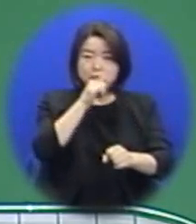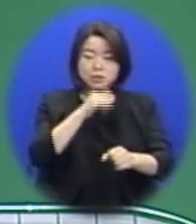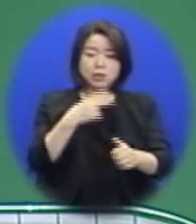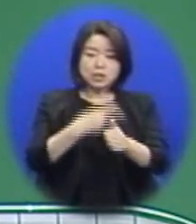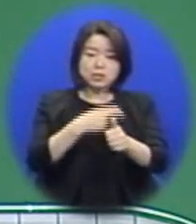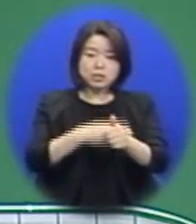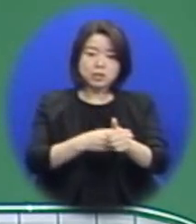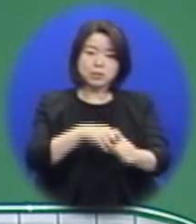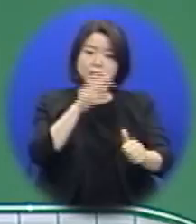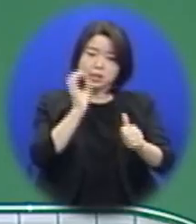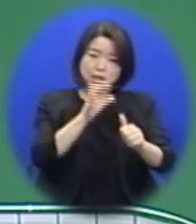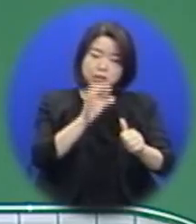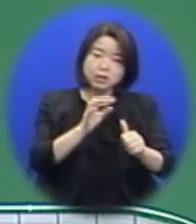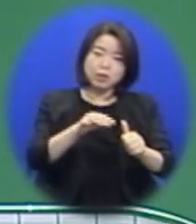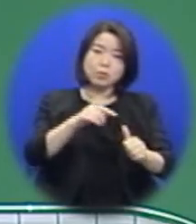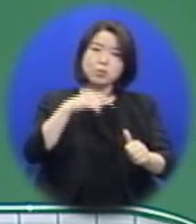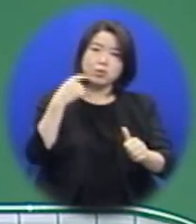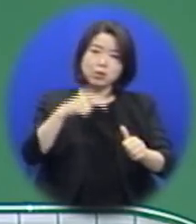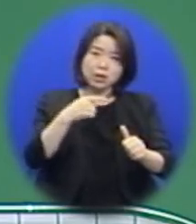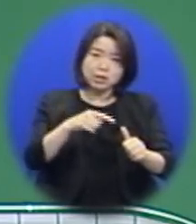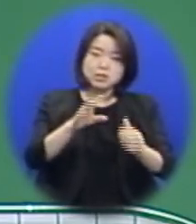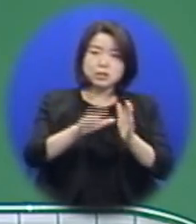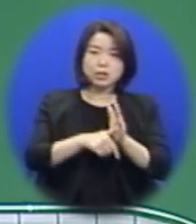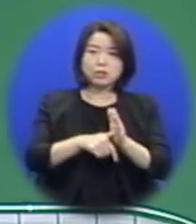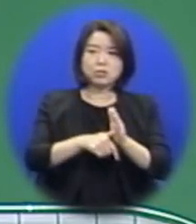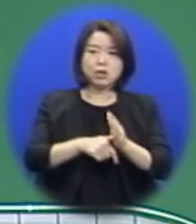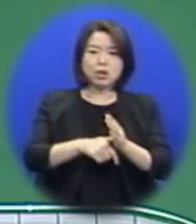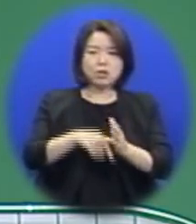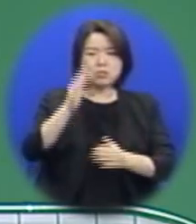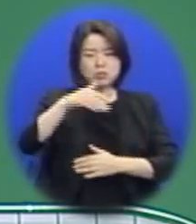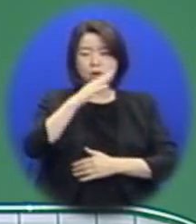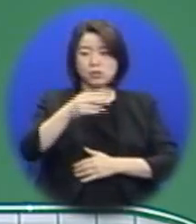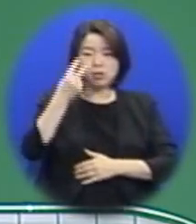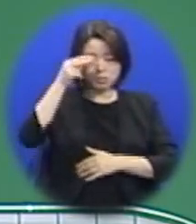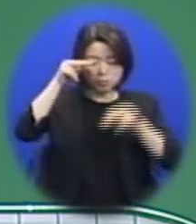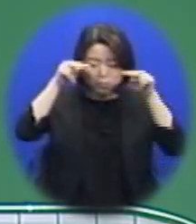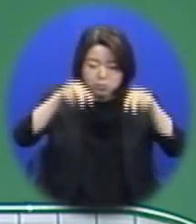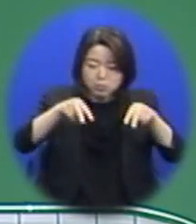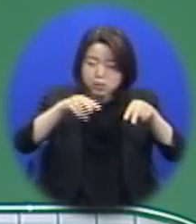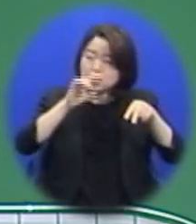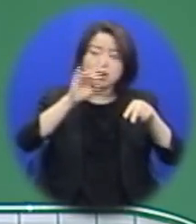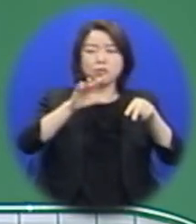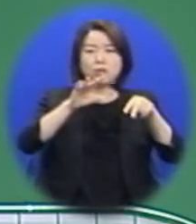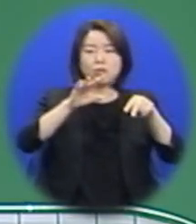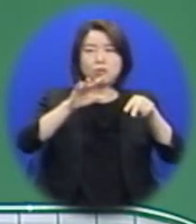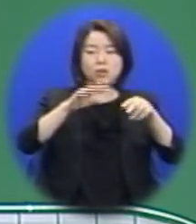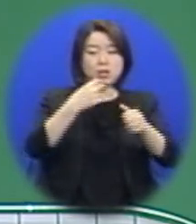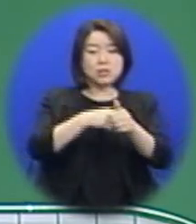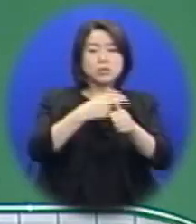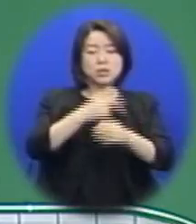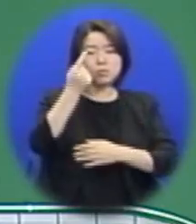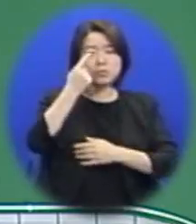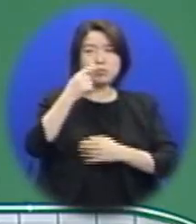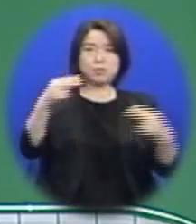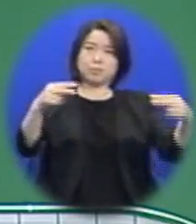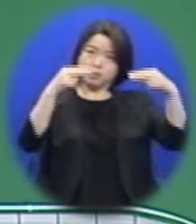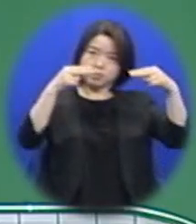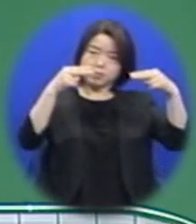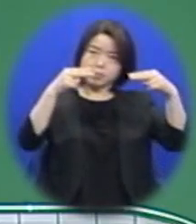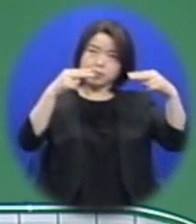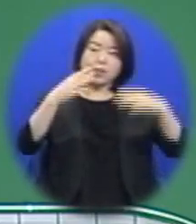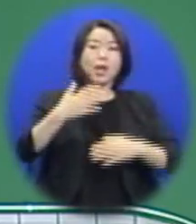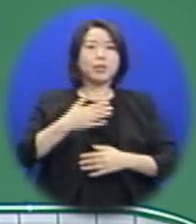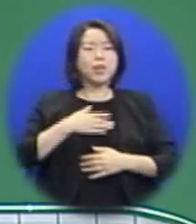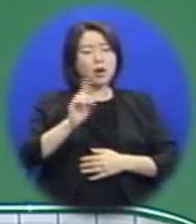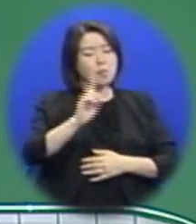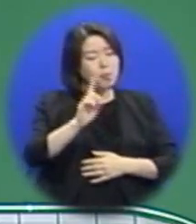치고 지적하면 절대로 눈을 깔면 안 돼요. 선생님 눈을 똑바로 쳐다봐야 돼. 그래야 내가 뭘